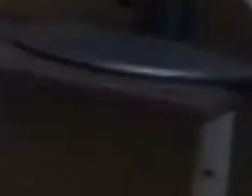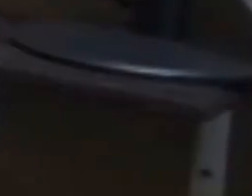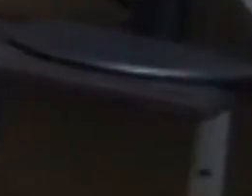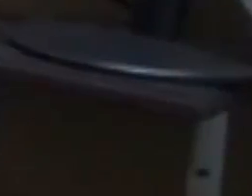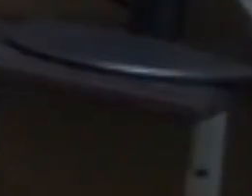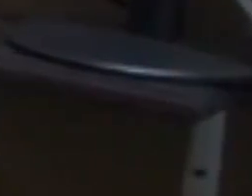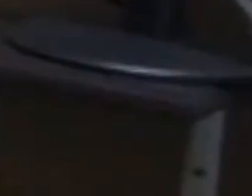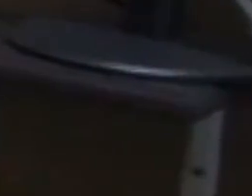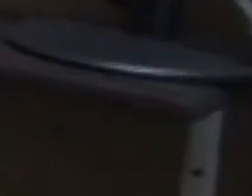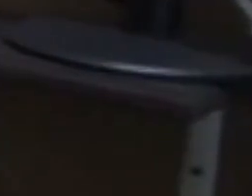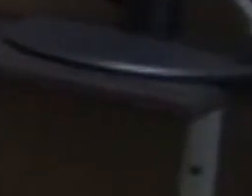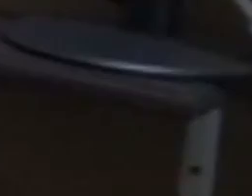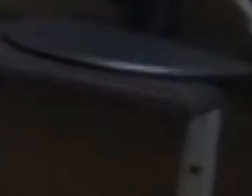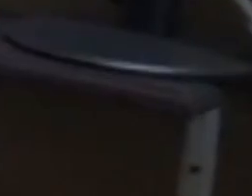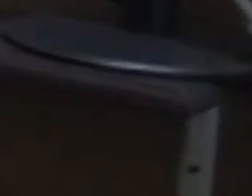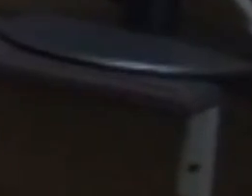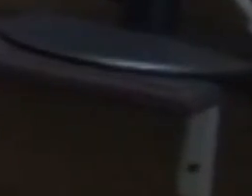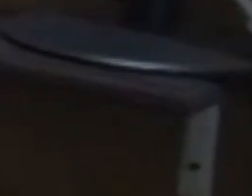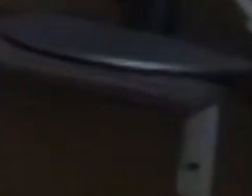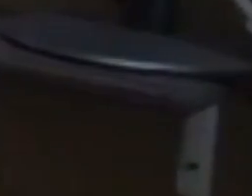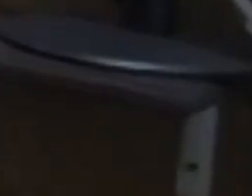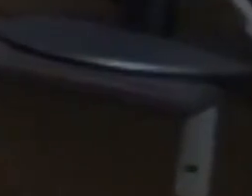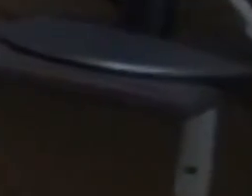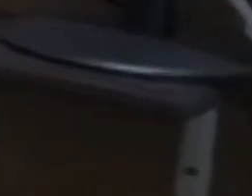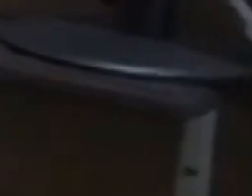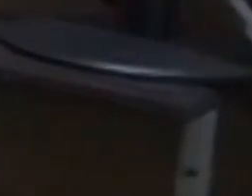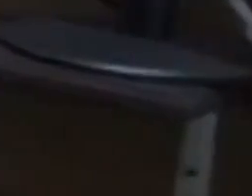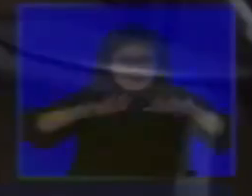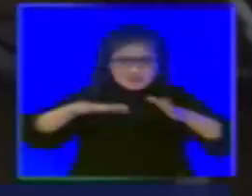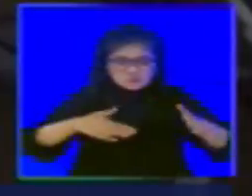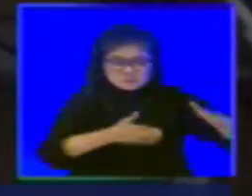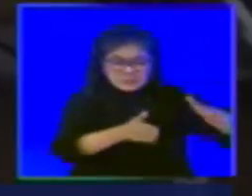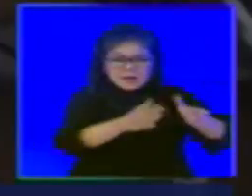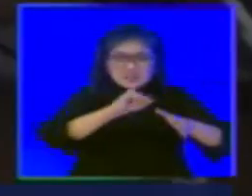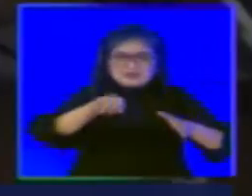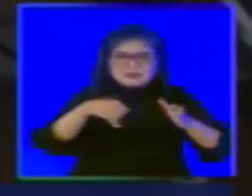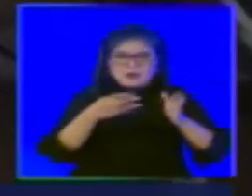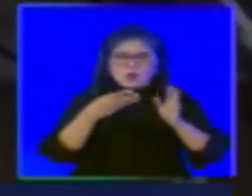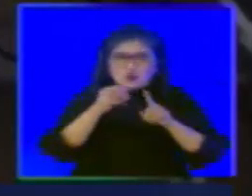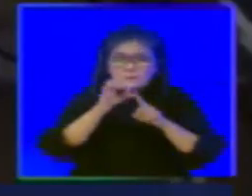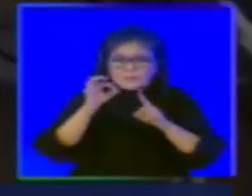Curah hujan yang tinggi, jadi dapat air di Kali Jompo yang tinggi, jadi menyebabkan